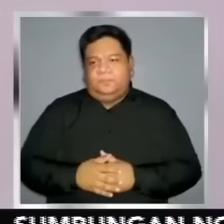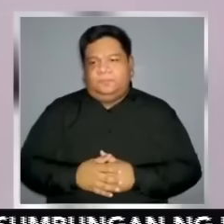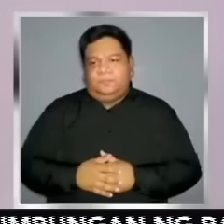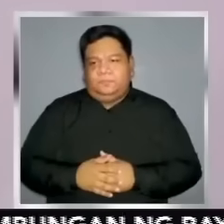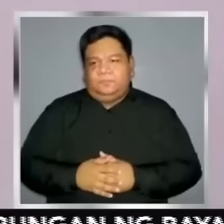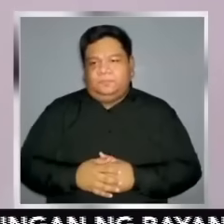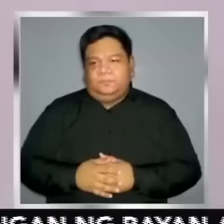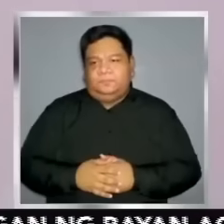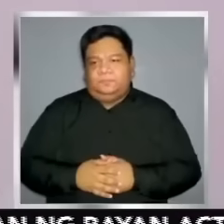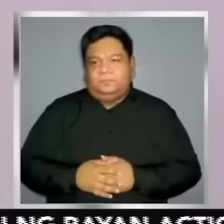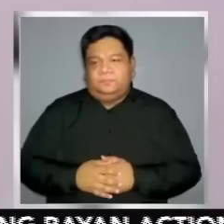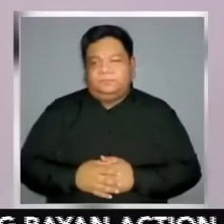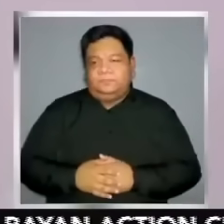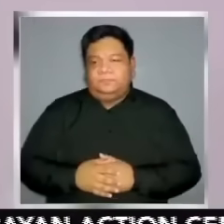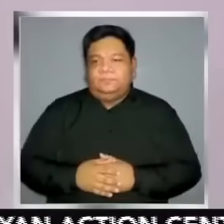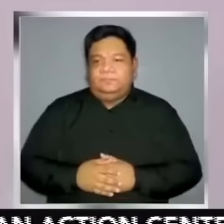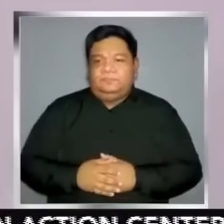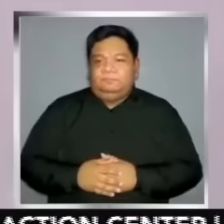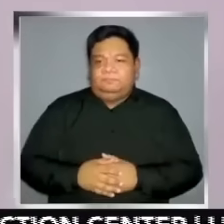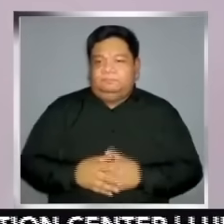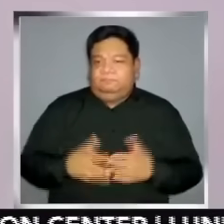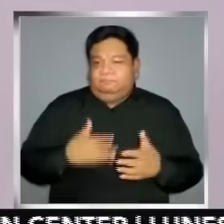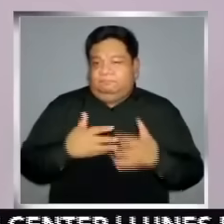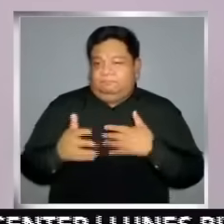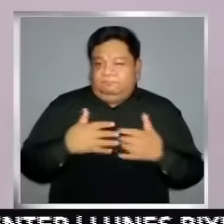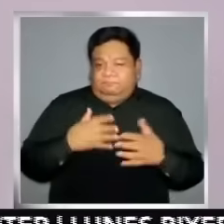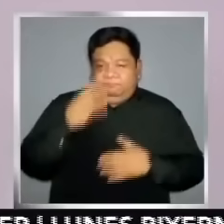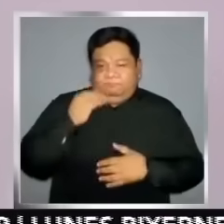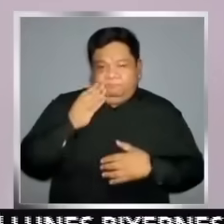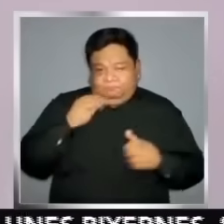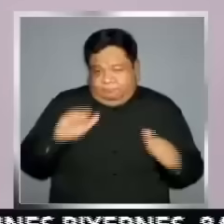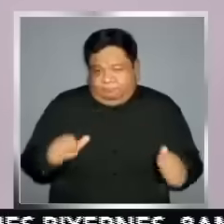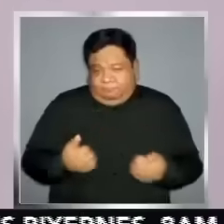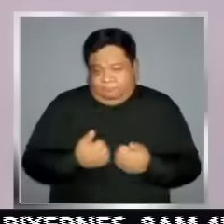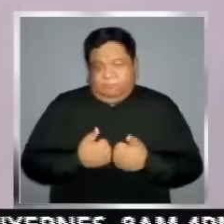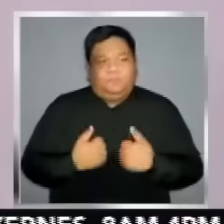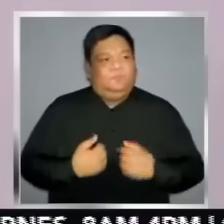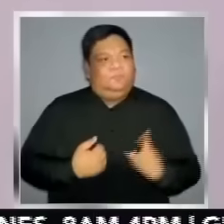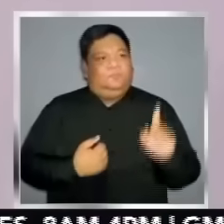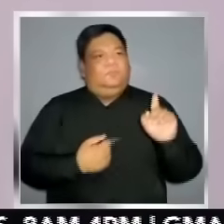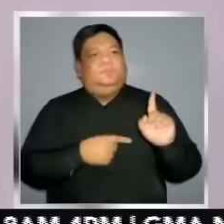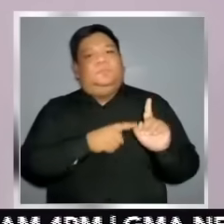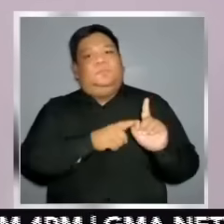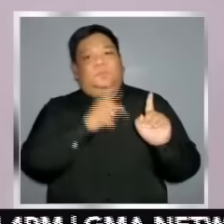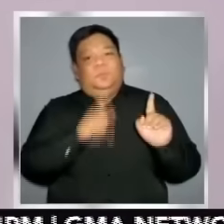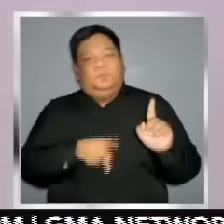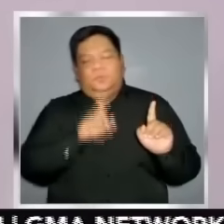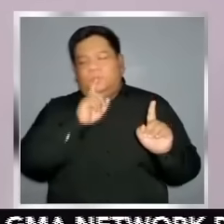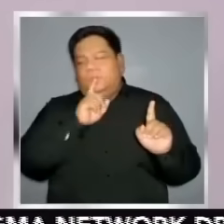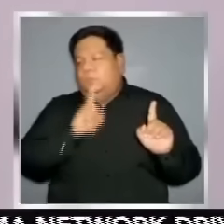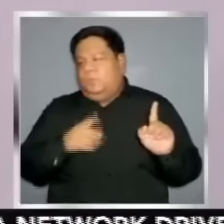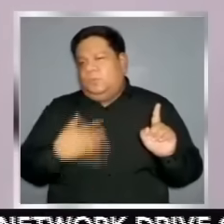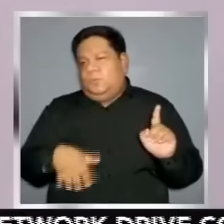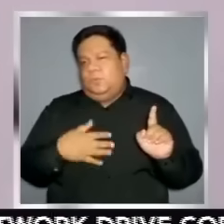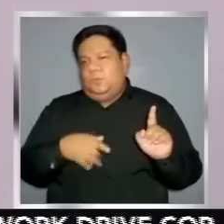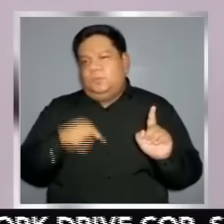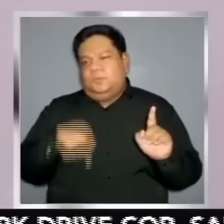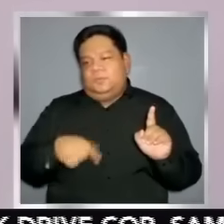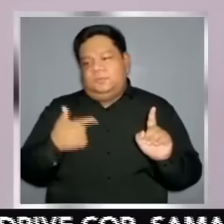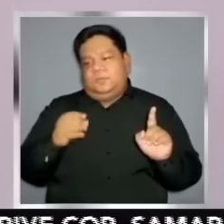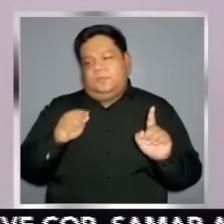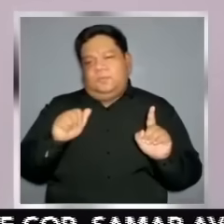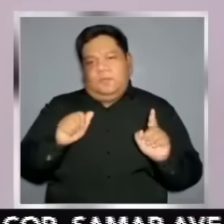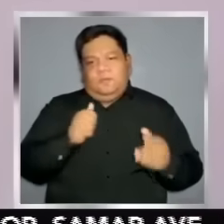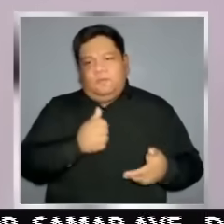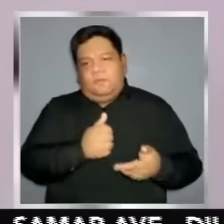Sa kabila ng mga hinarap na hamon, may isang taong may tuturing na susi ng GMA Network sa mga natamo nitong